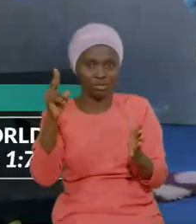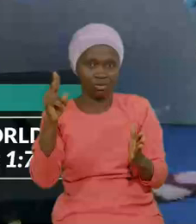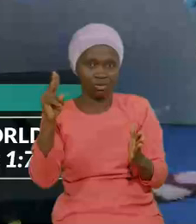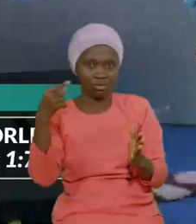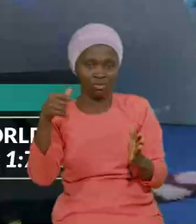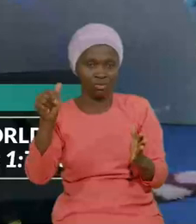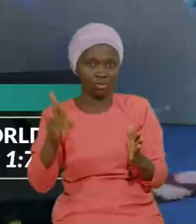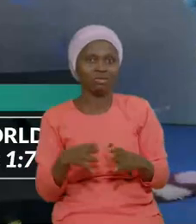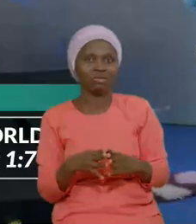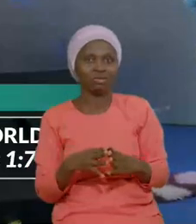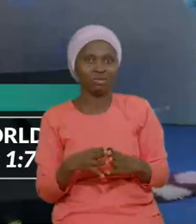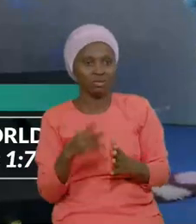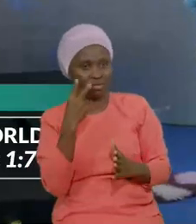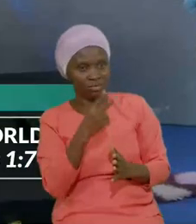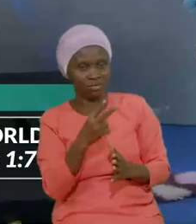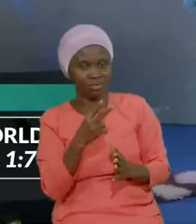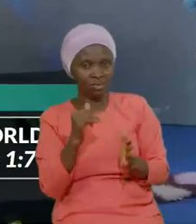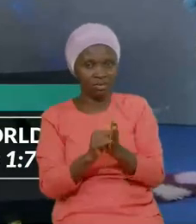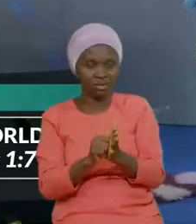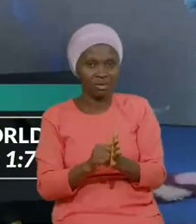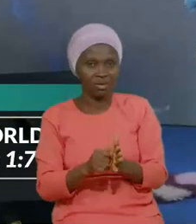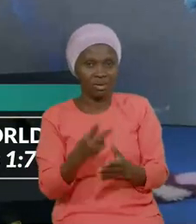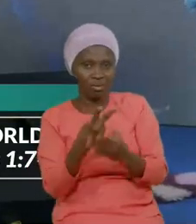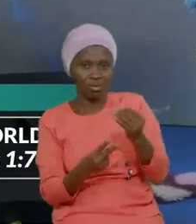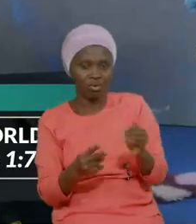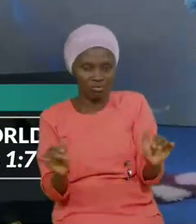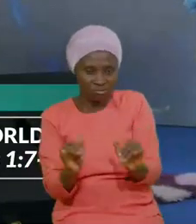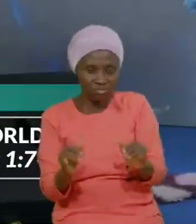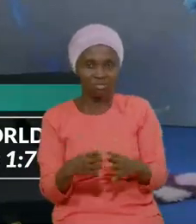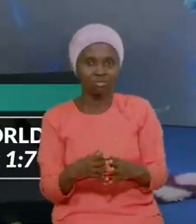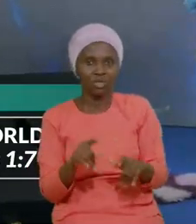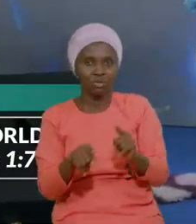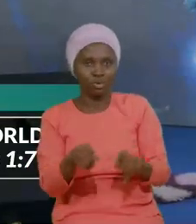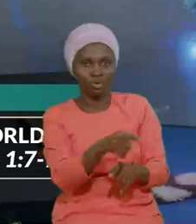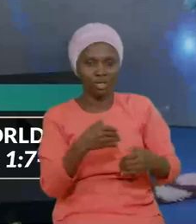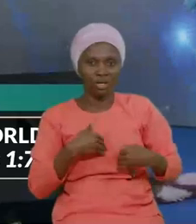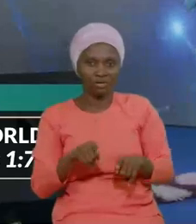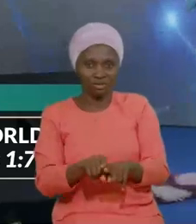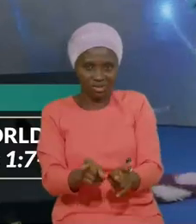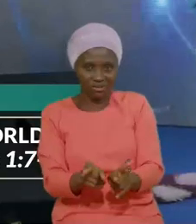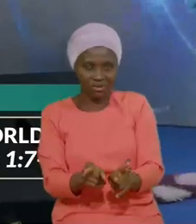Un sucre en poudre, le sel. Ça se ressemble.